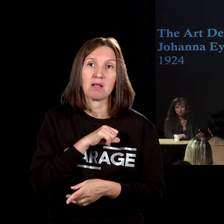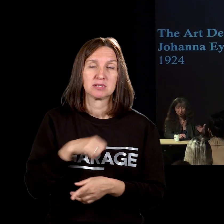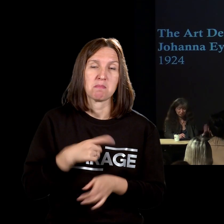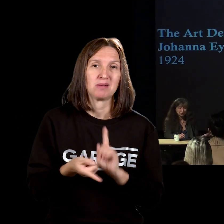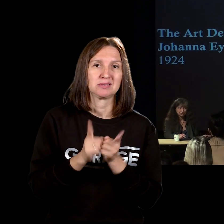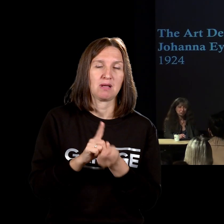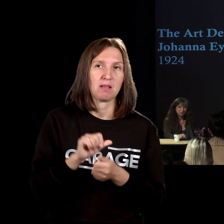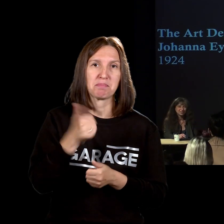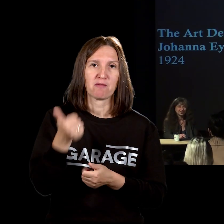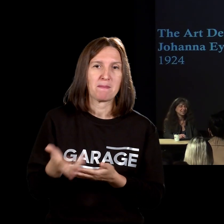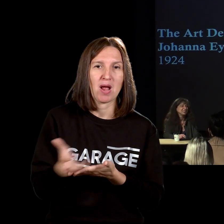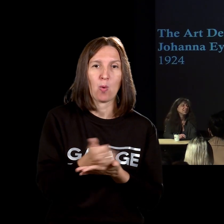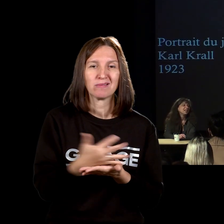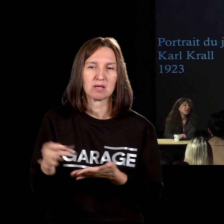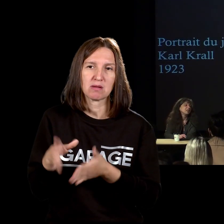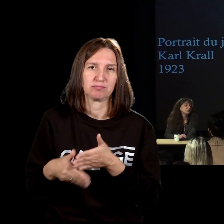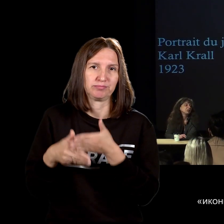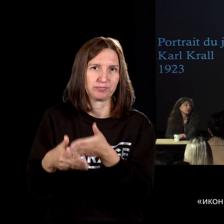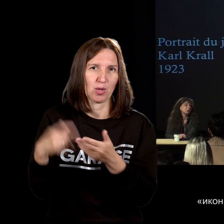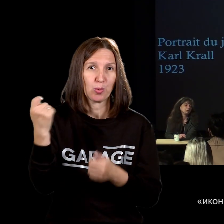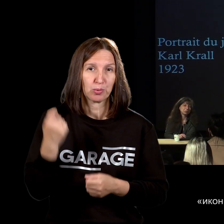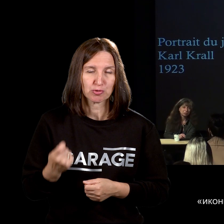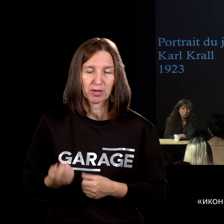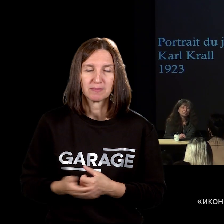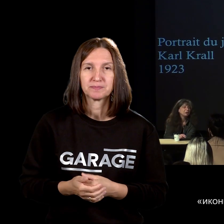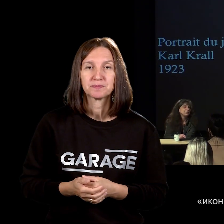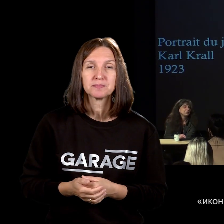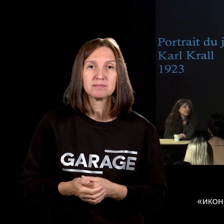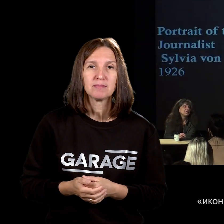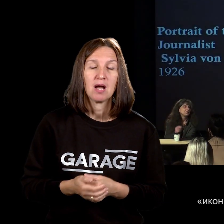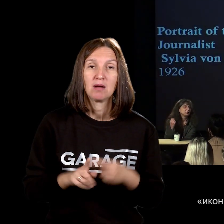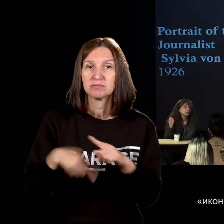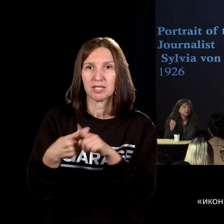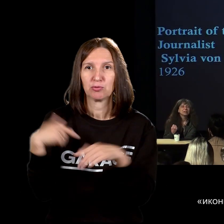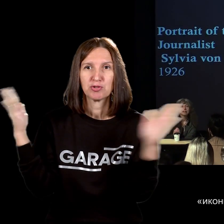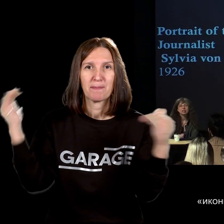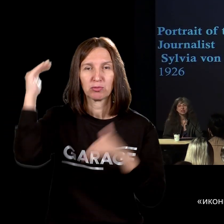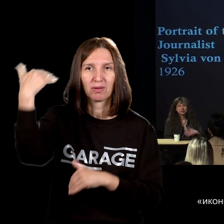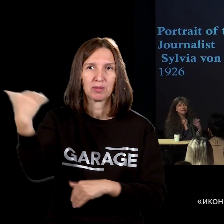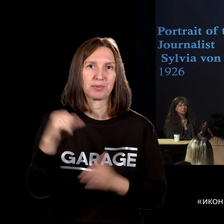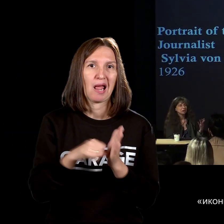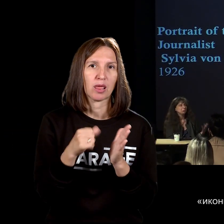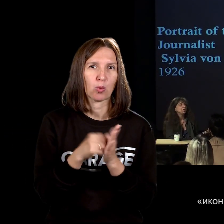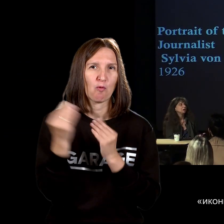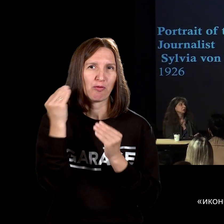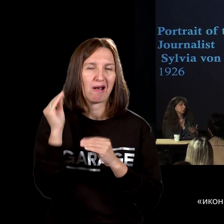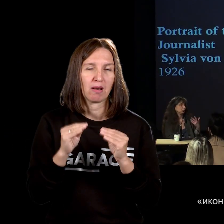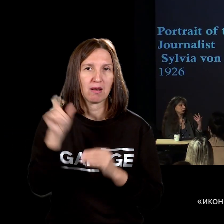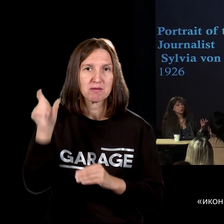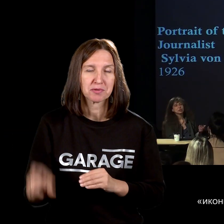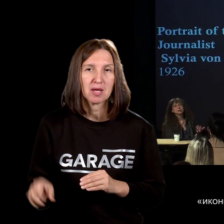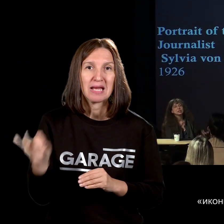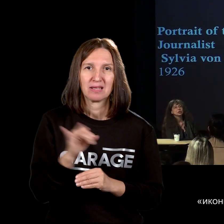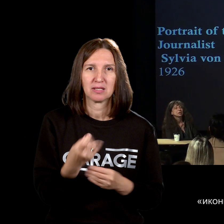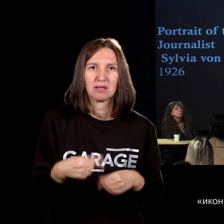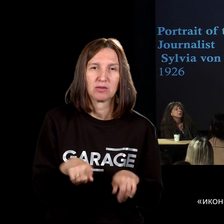коллекционеров, такой меценаткой, как бы ювелир. Интересно, и один из самых знаменитых вот,